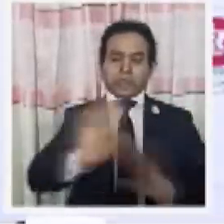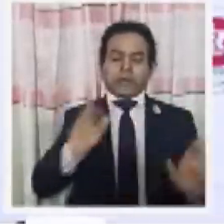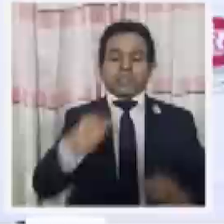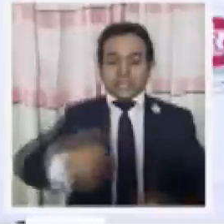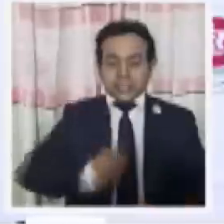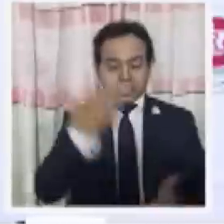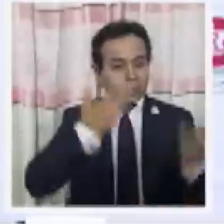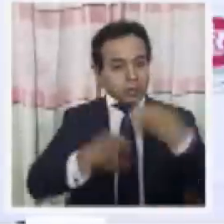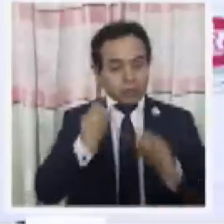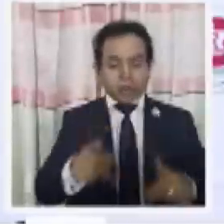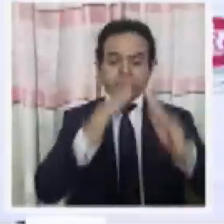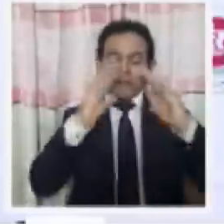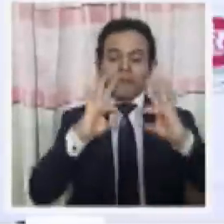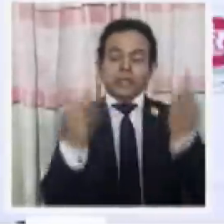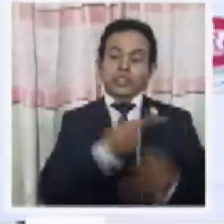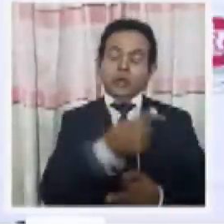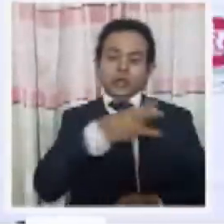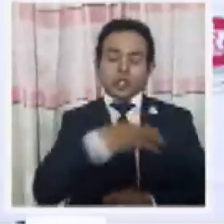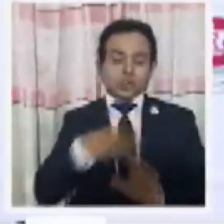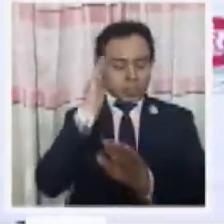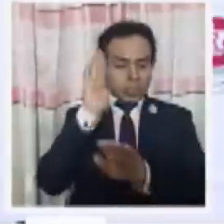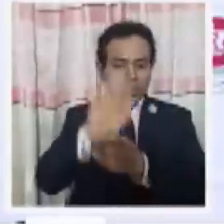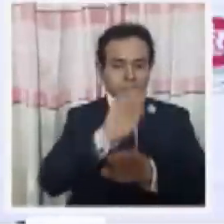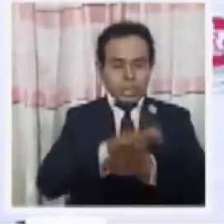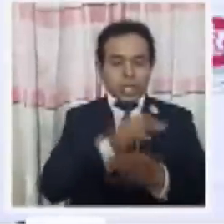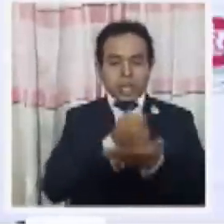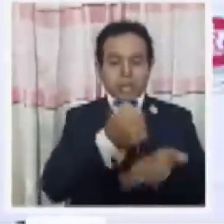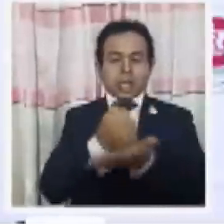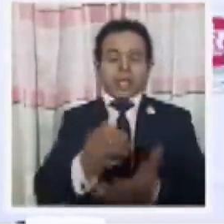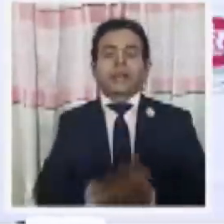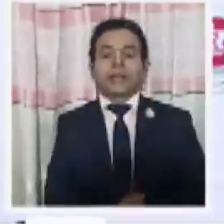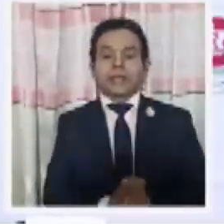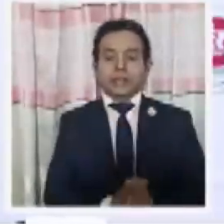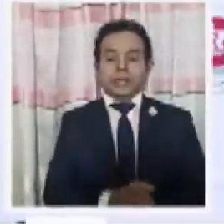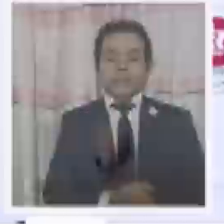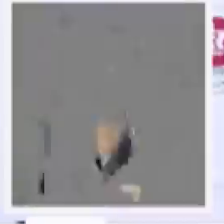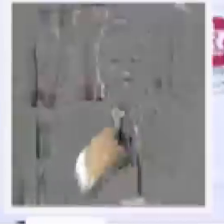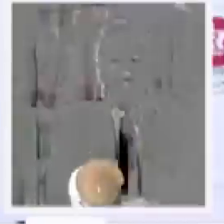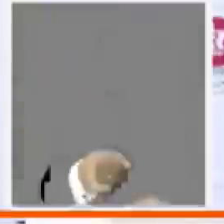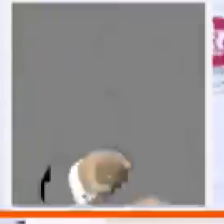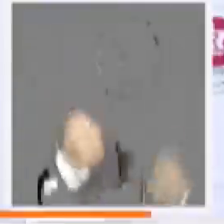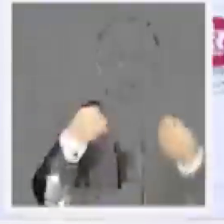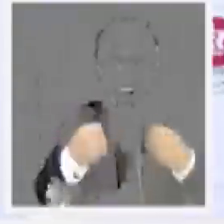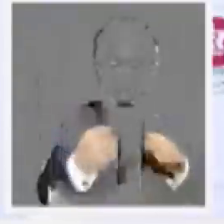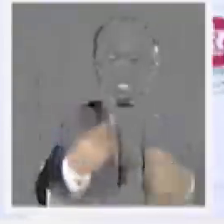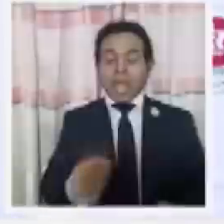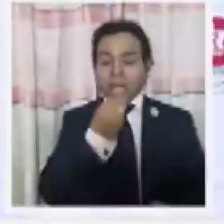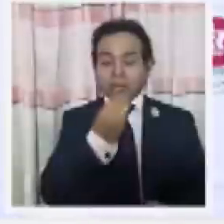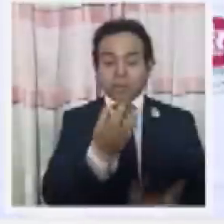ধুন, সামাজিক দূরত্ব বজায় রাখুন এবং জনসমাগম এড়িয়ে চলুন। নিজে সুরক্ষিত থাকুন, পরিবারের সকল